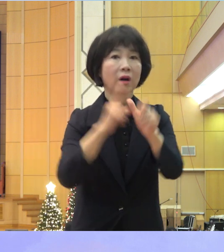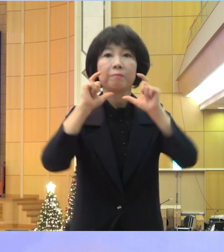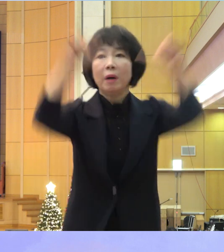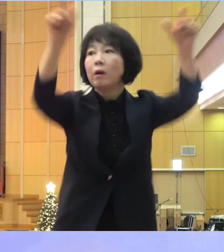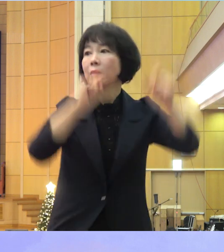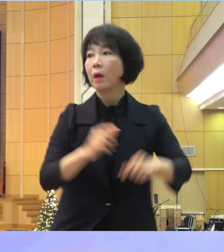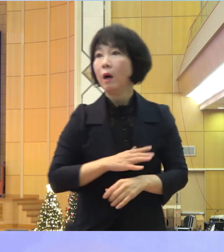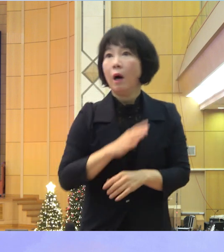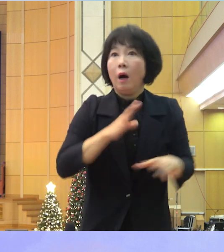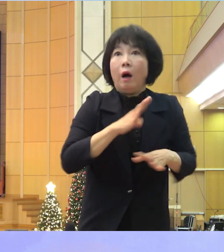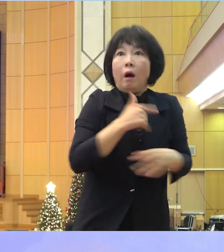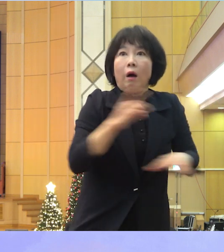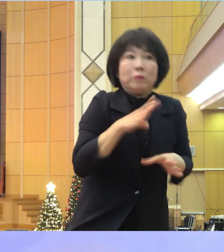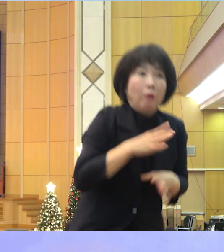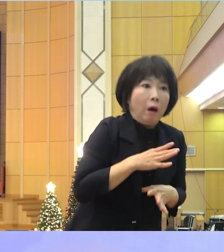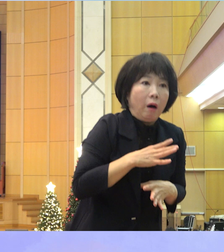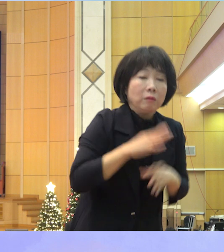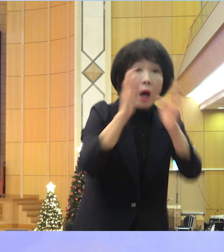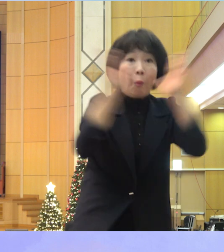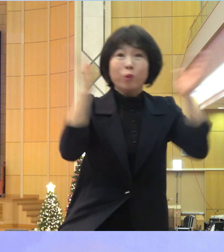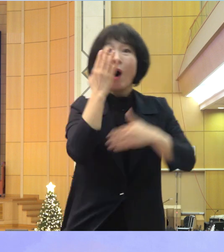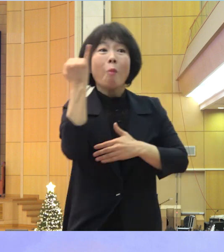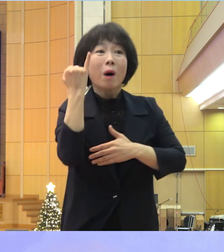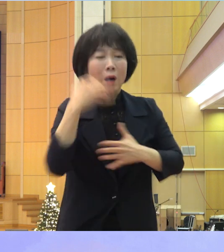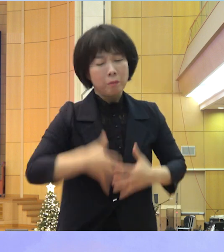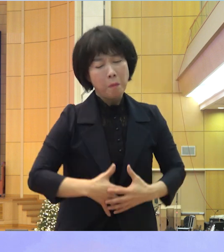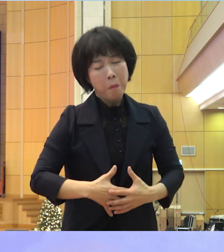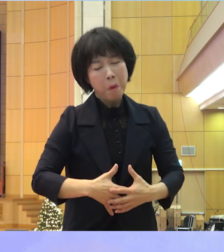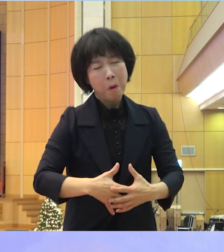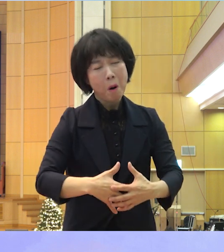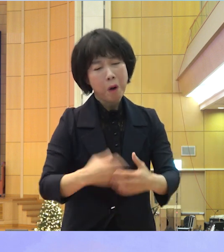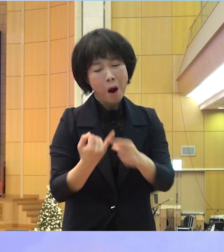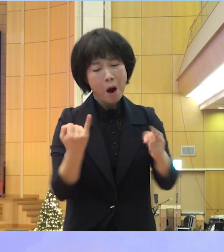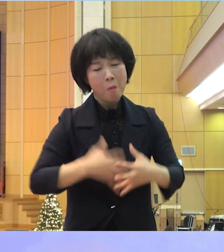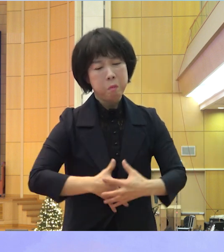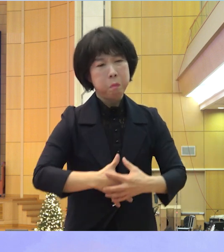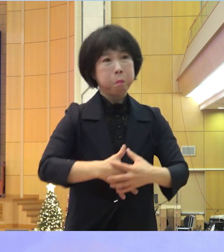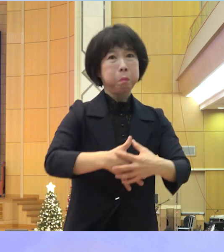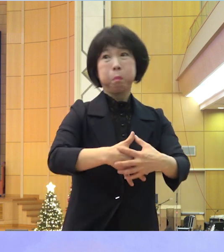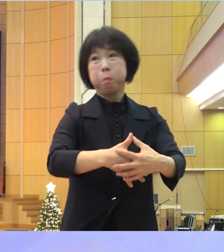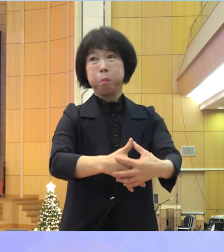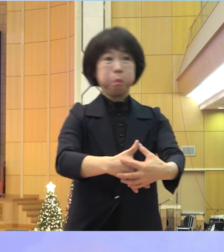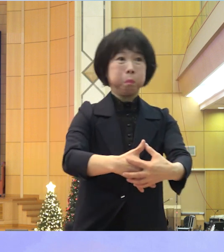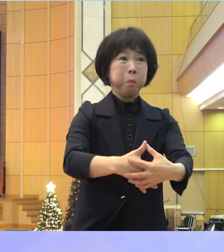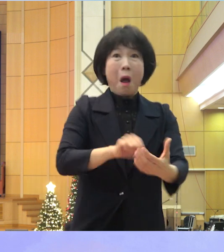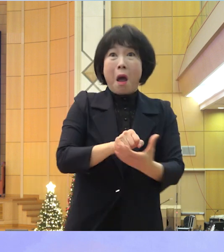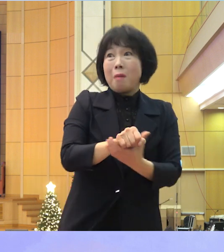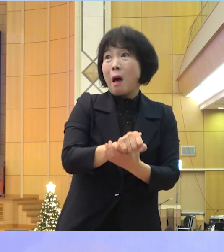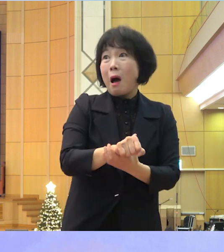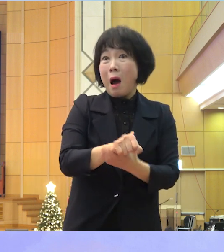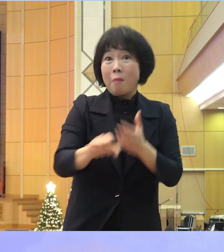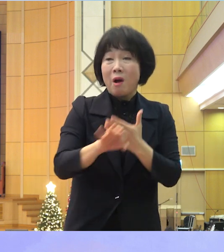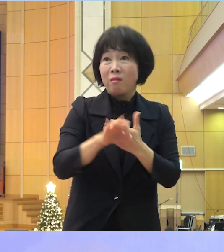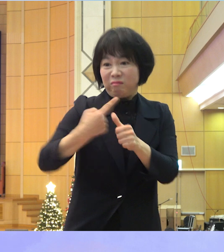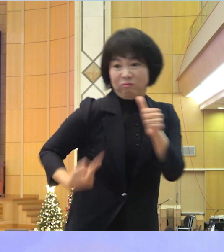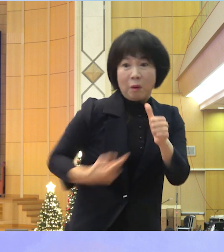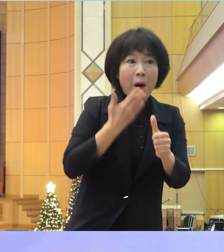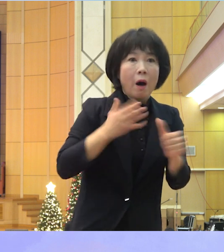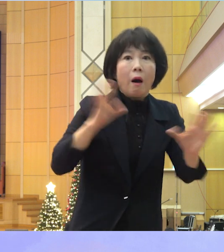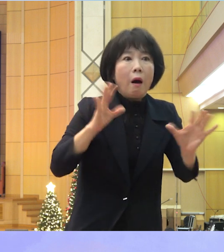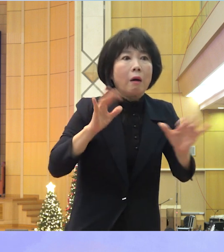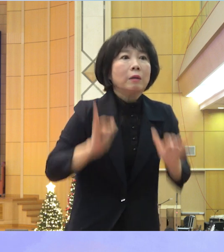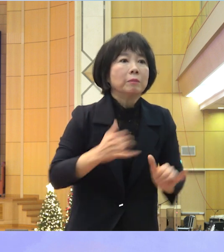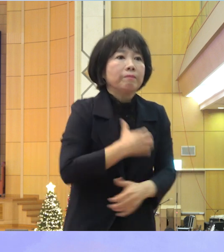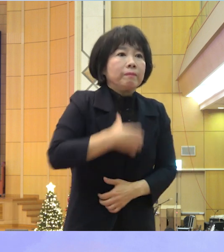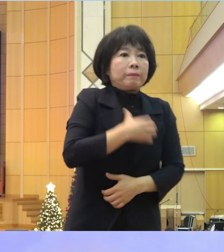못 낳아. 뭐 나오는 거 어떻게 막을 수는 없겠지만은 나오는 것이 지금 슬픈 일이라면 나오는 게 슬프단 말이야. 모세 어머니한테 물어봐.